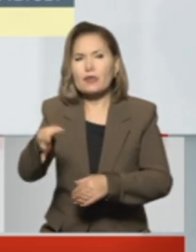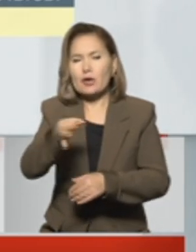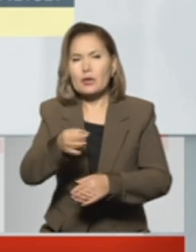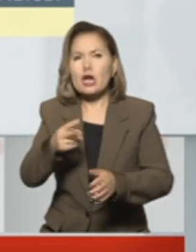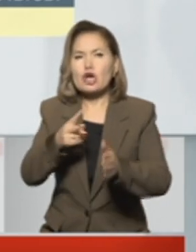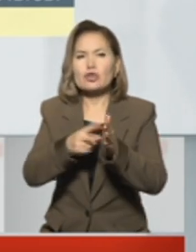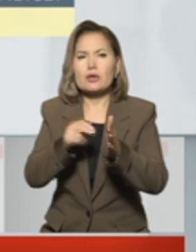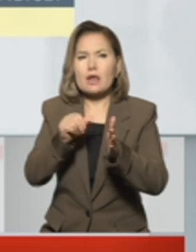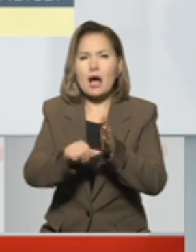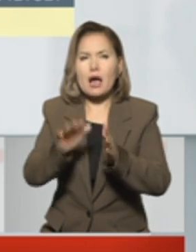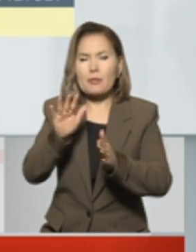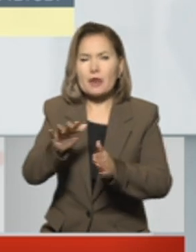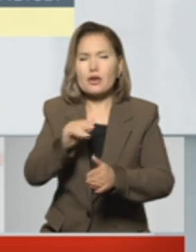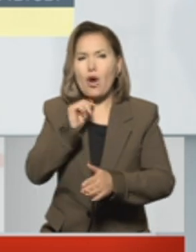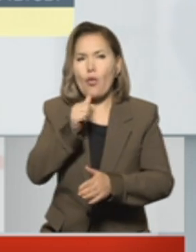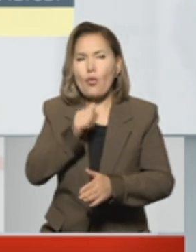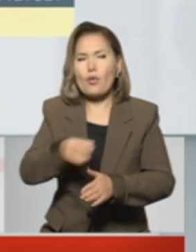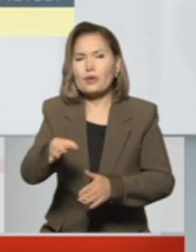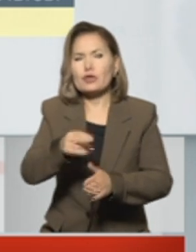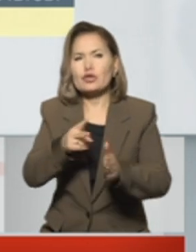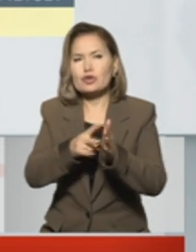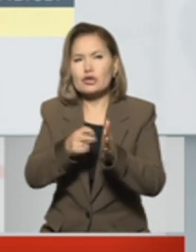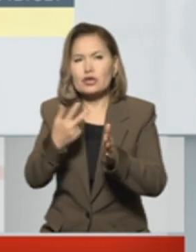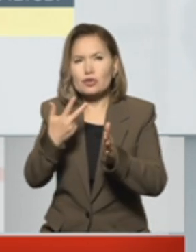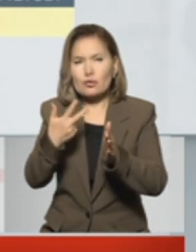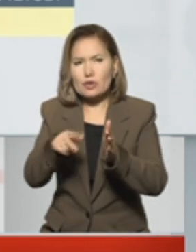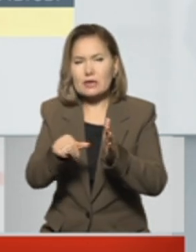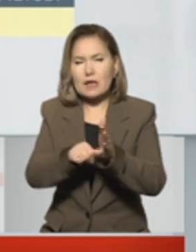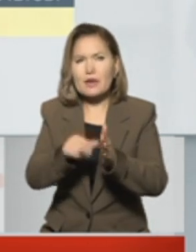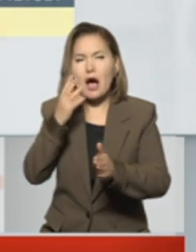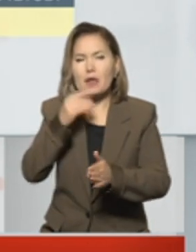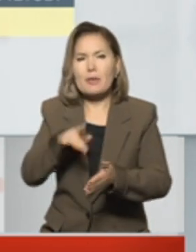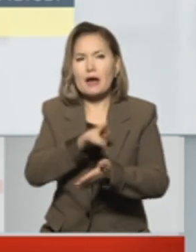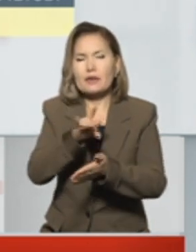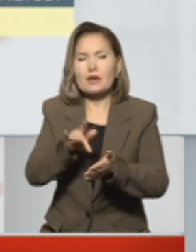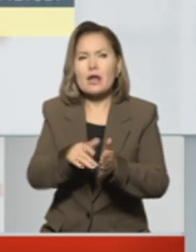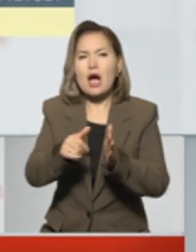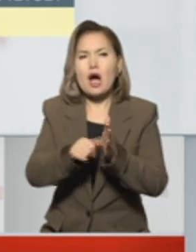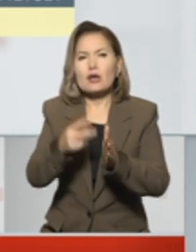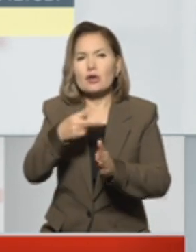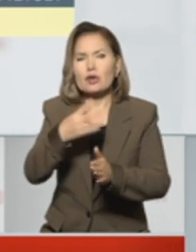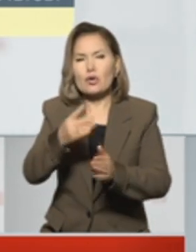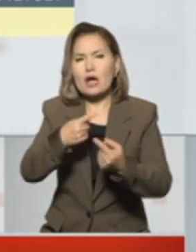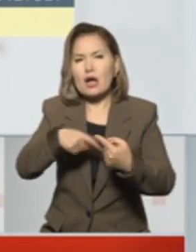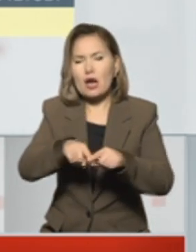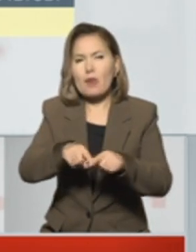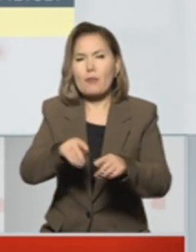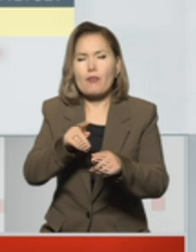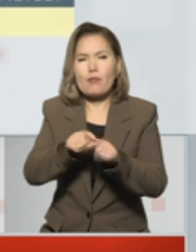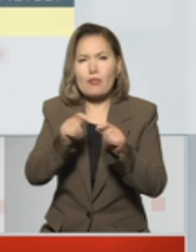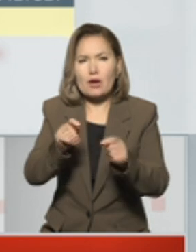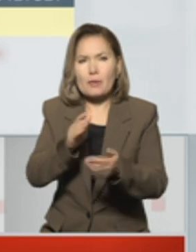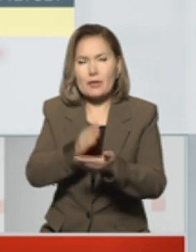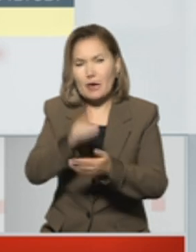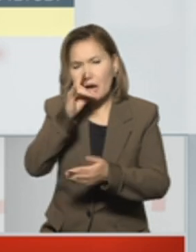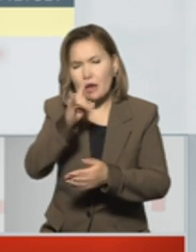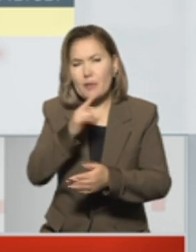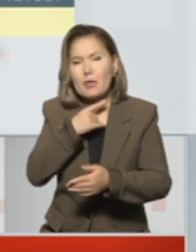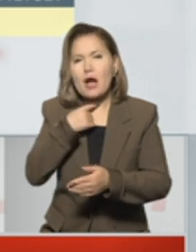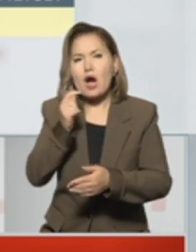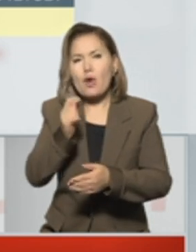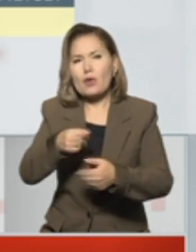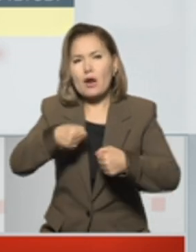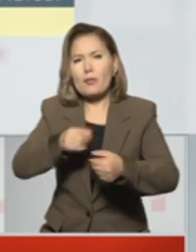облысында 765, Қостанай 736, Алматы қаласында 624 учаскі құрылған. Елімізде дауыс